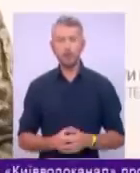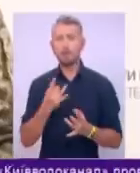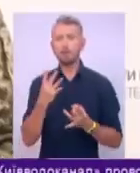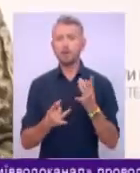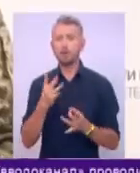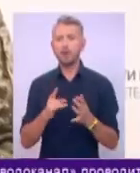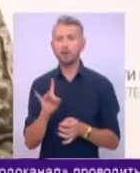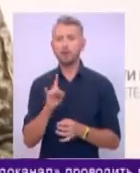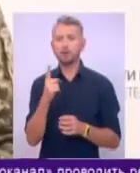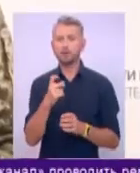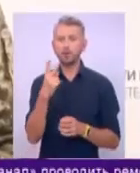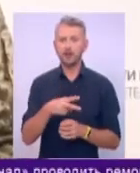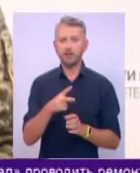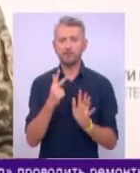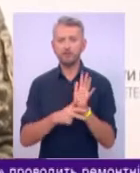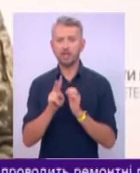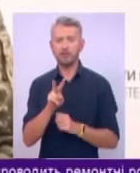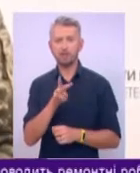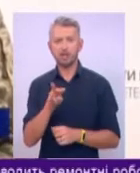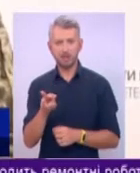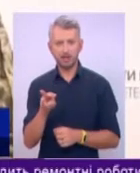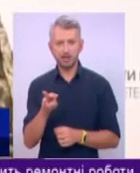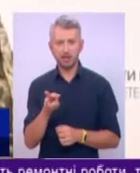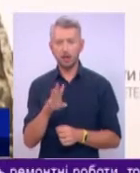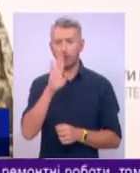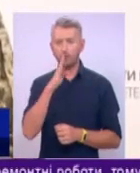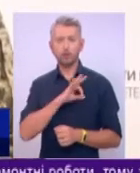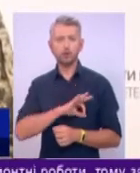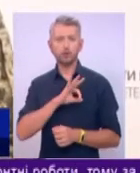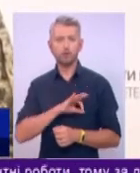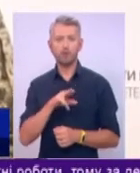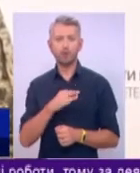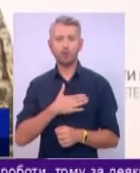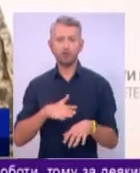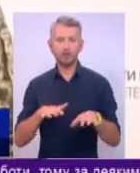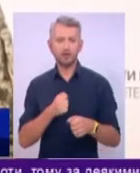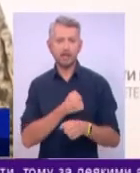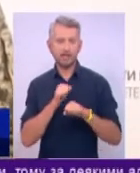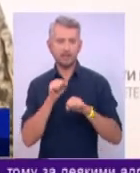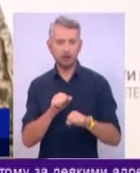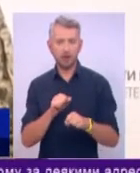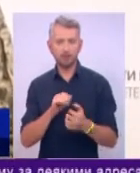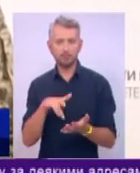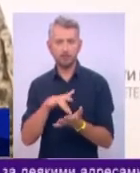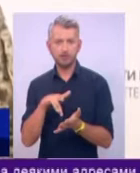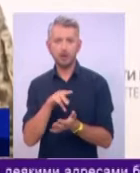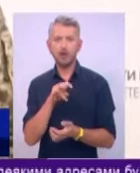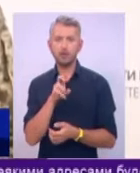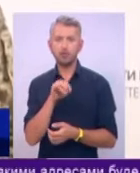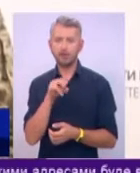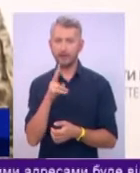Міномети калібрів 120 та 82 міліметри ворог застосував по наших захисниках населених пунктів